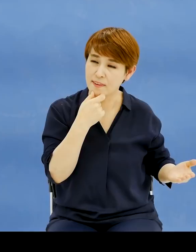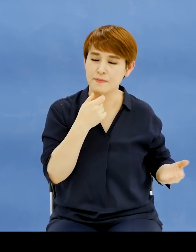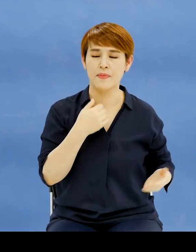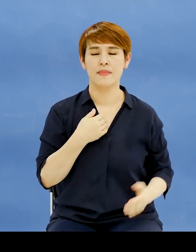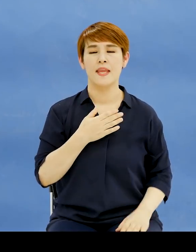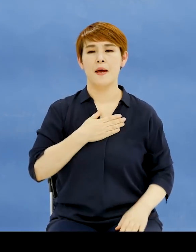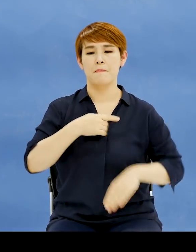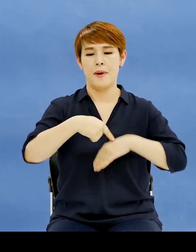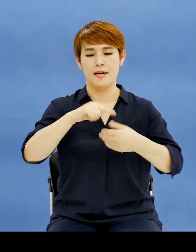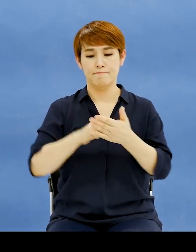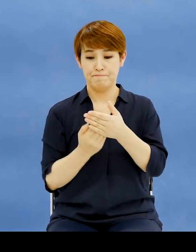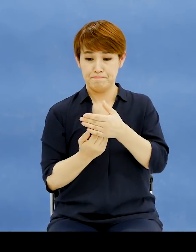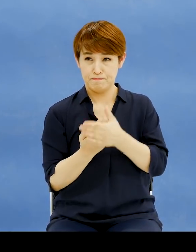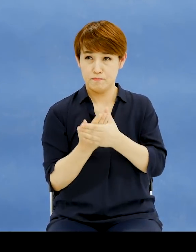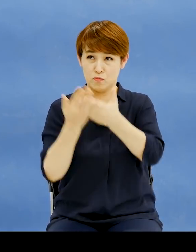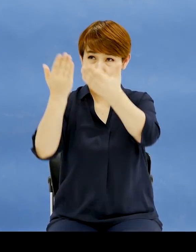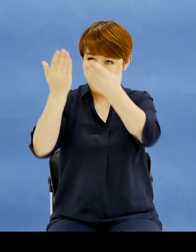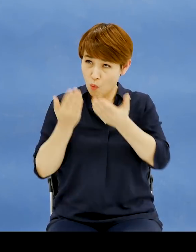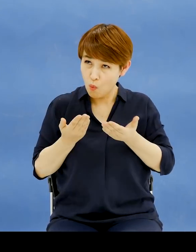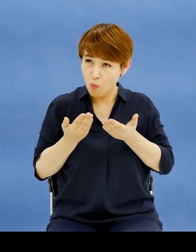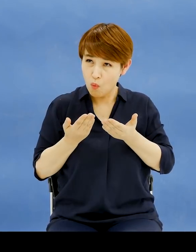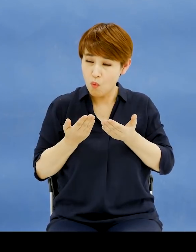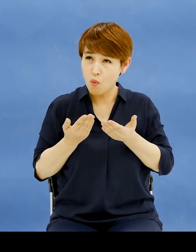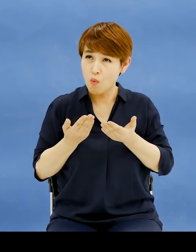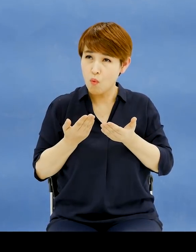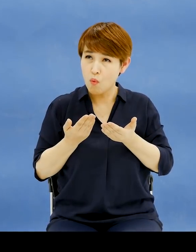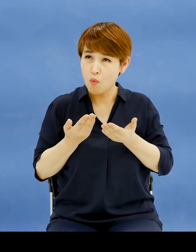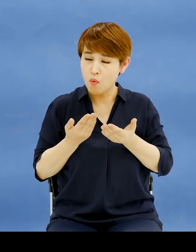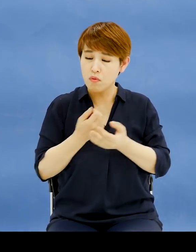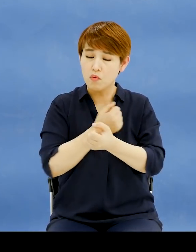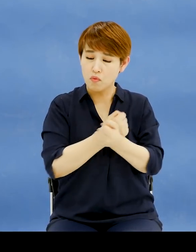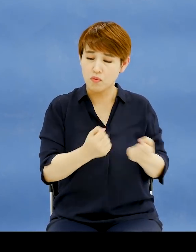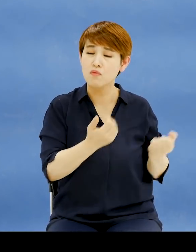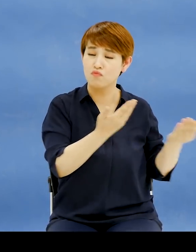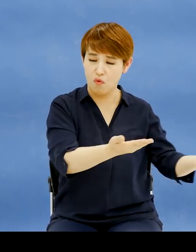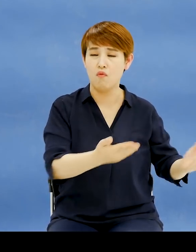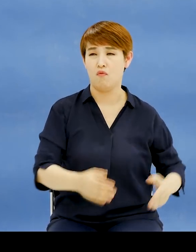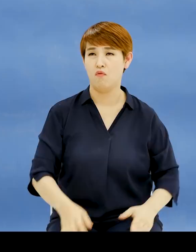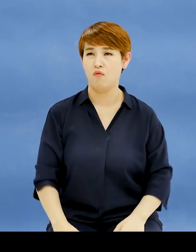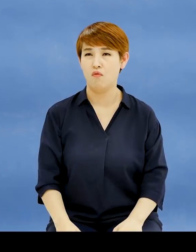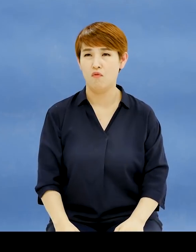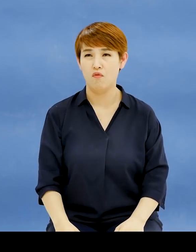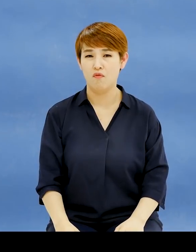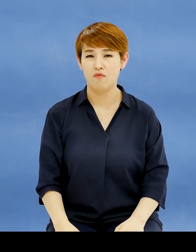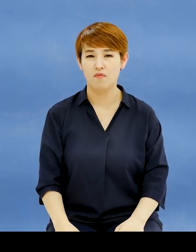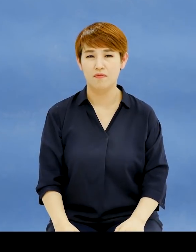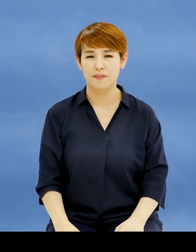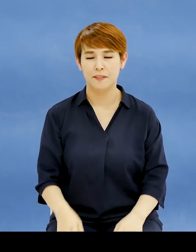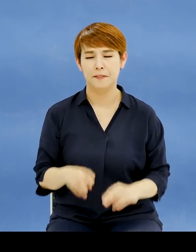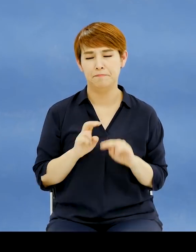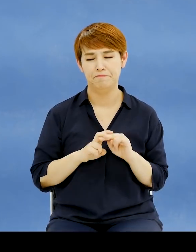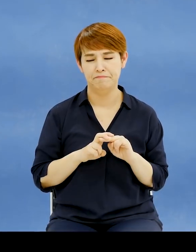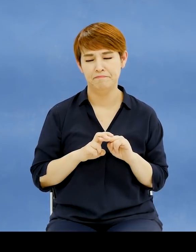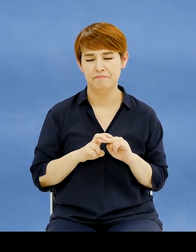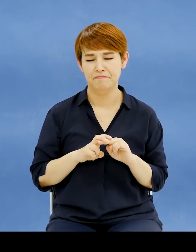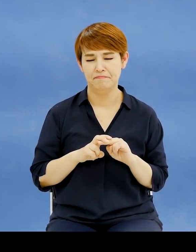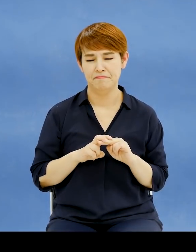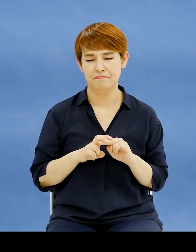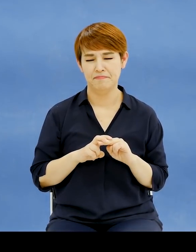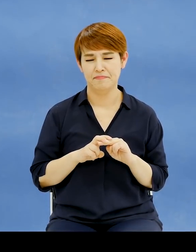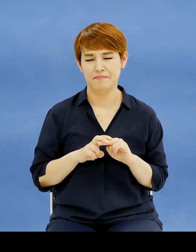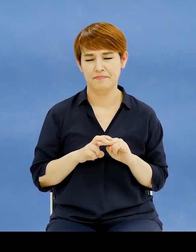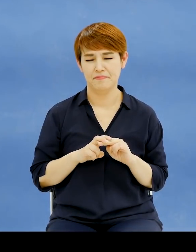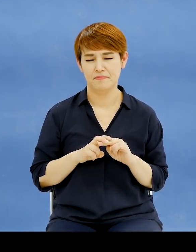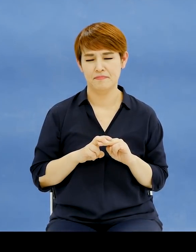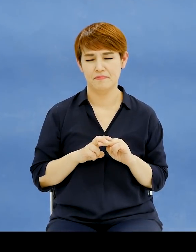용서하는 마음을 주시면 하나님이 주신 마음이니까 용서하도록 하겠습니다. 네. 하고 앉아 있었어요.